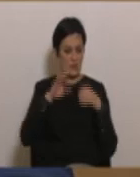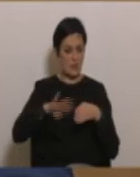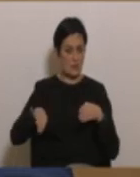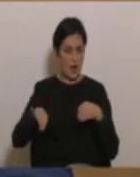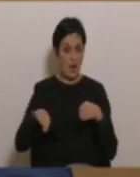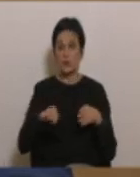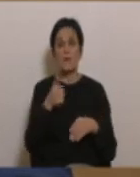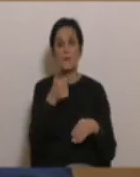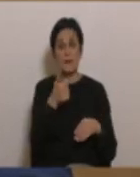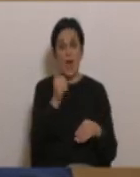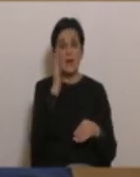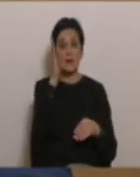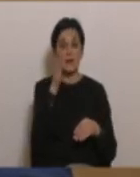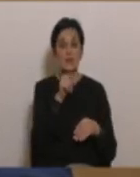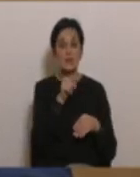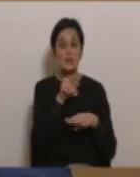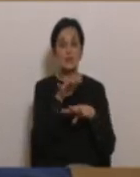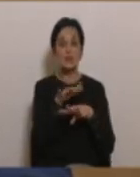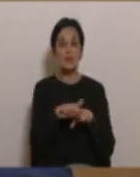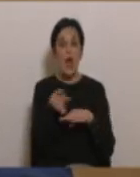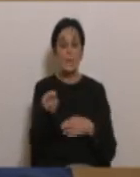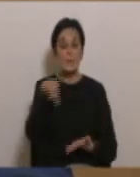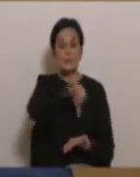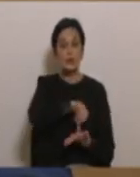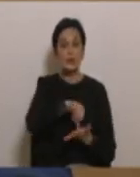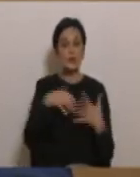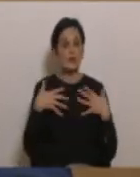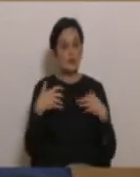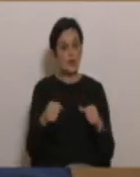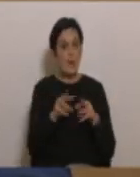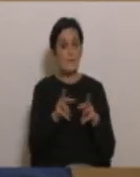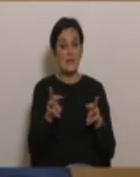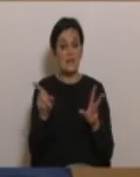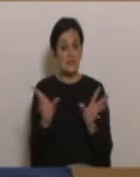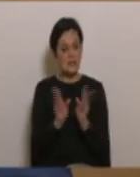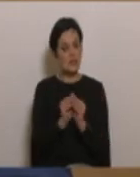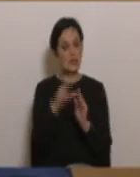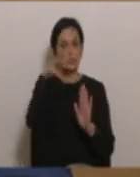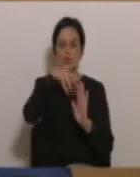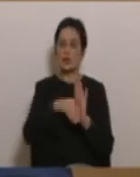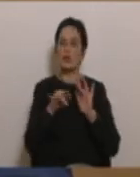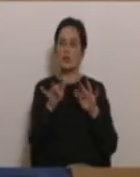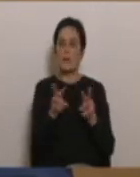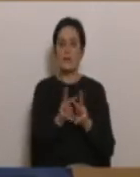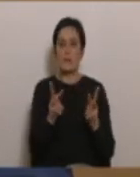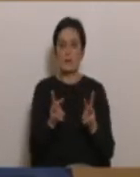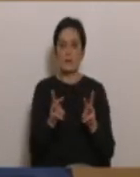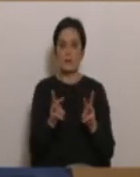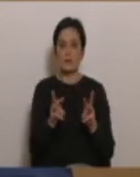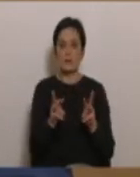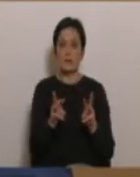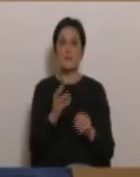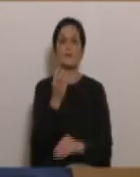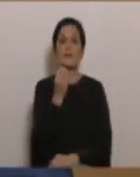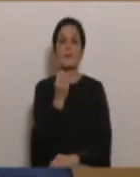კარგი იქნებოდა, რომ ამ შტაბს ჩადგომოდა ჯანმრთელობის მინისტრთან ერთად შინაგან საქმეთა მინისტრი. და კიდევ